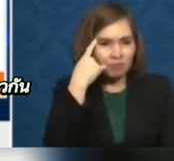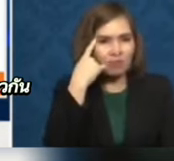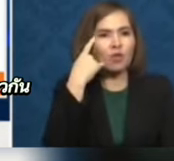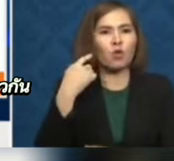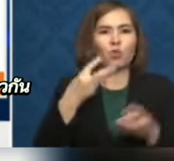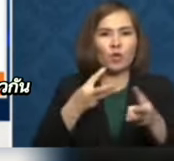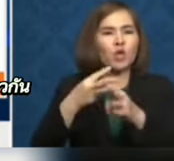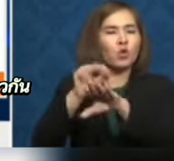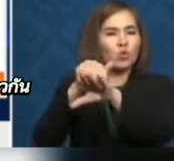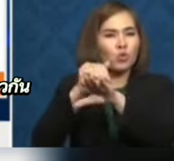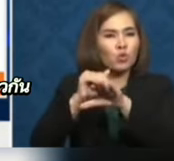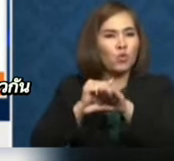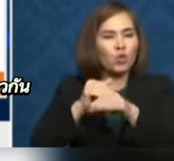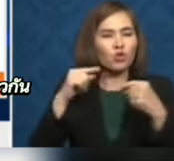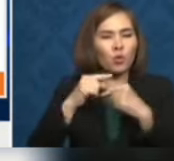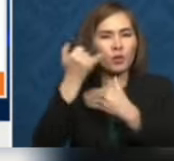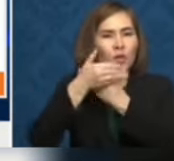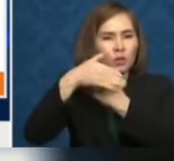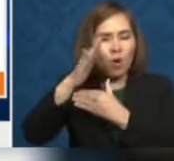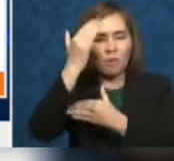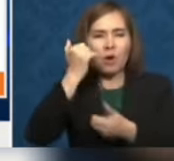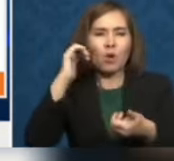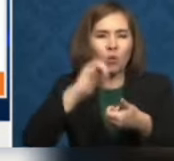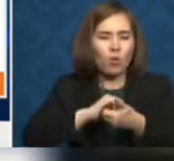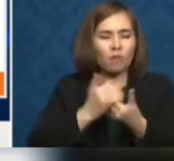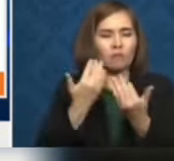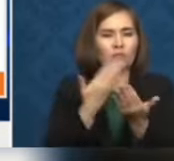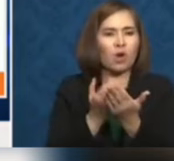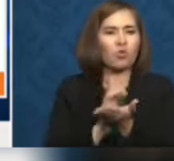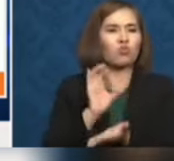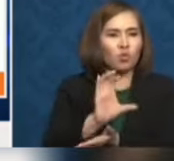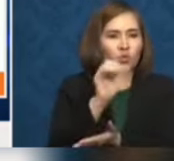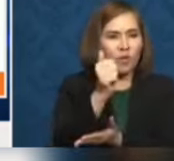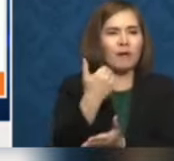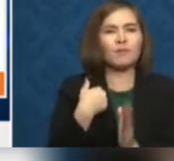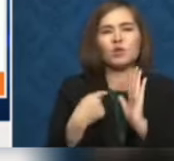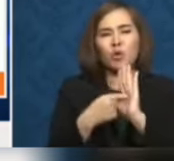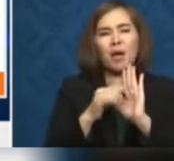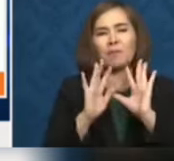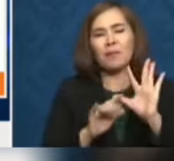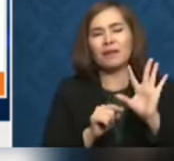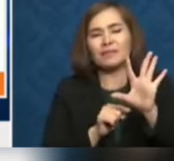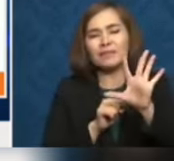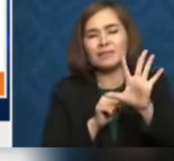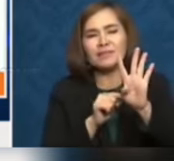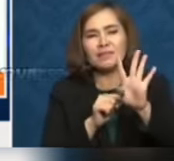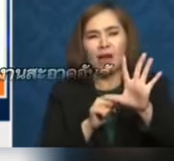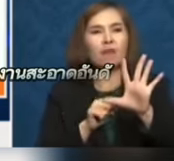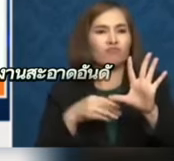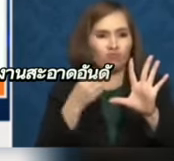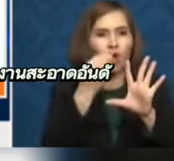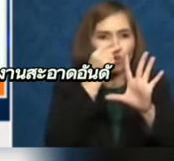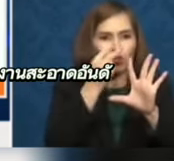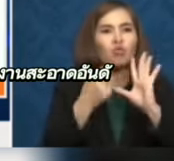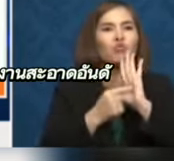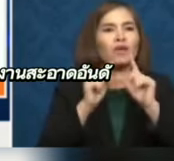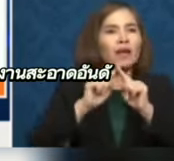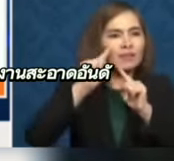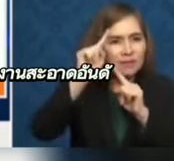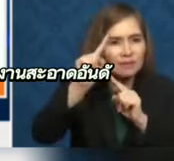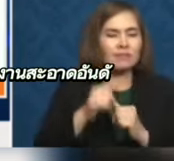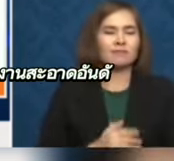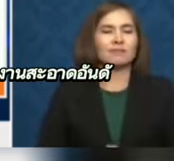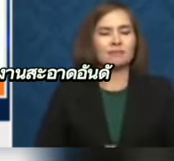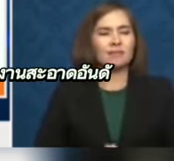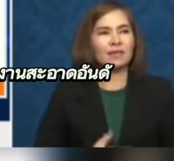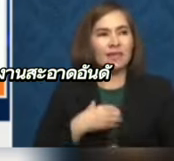ชาติเข้ามาลงทุนแบบ PPได้ด้วยเช่นเดียวกันผมยกตัวอย่างแค่ 4-5ตัวอย่างครับท่านประธานตัวอย่างที่ 1เป็นไปได้ไหครับว่าภาคใต้